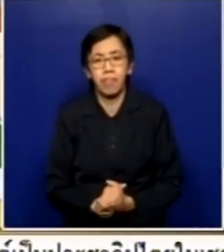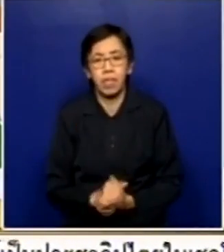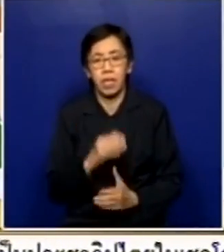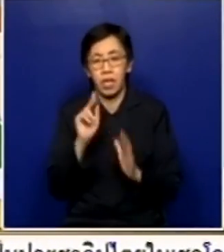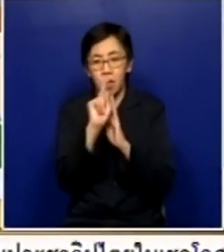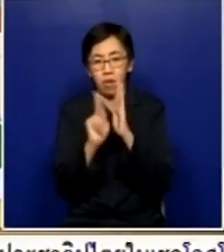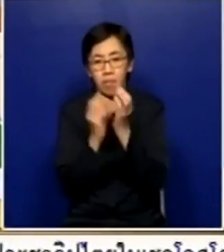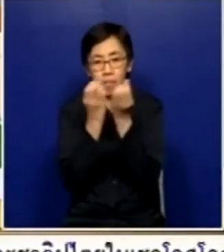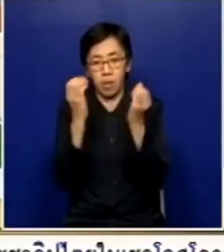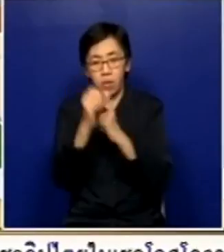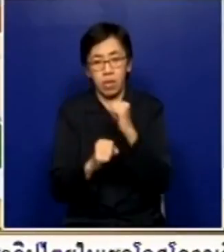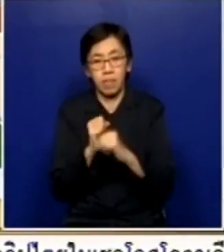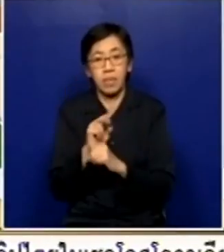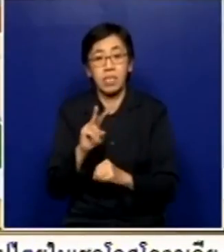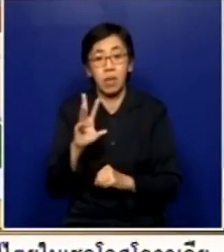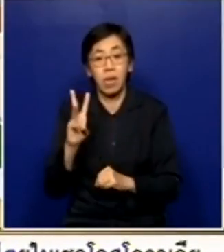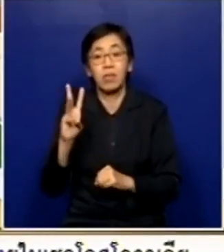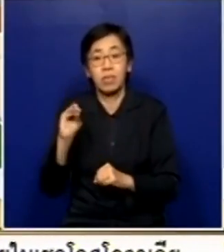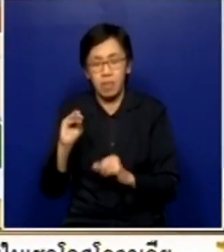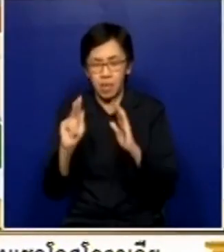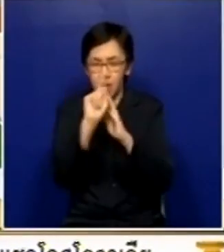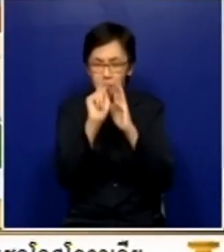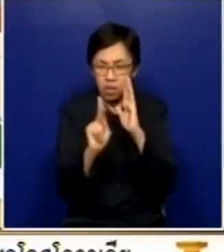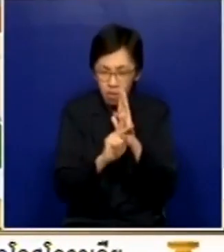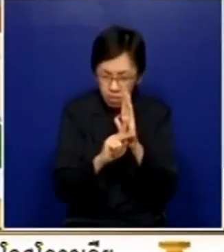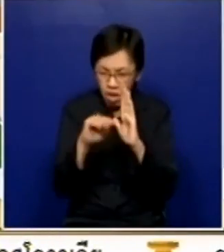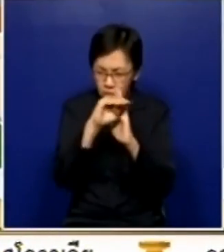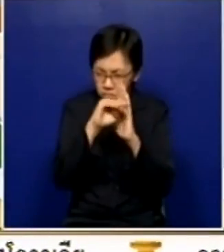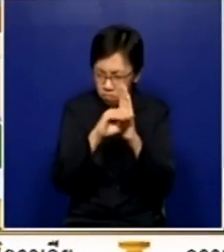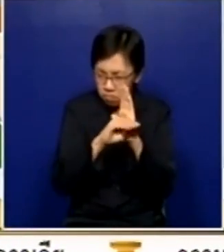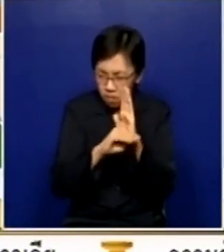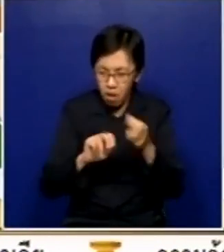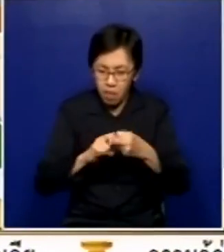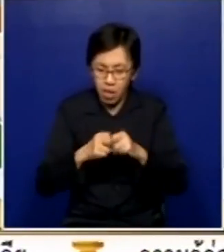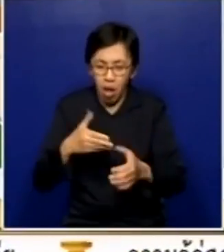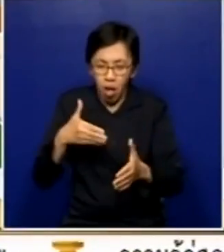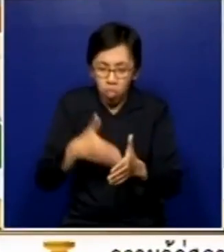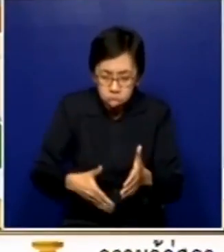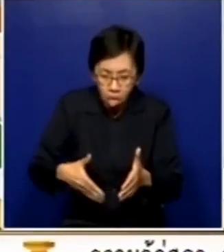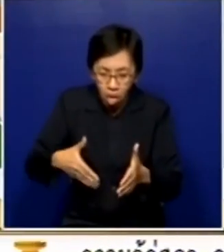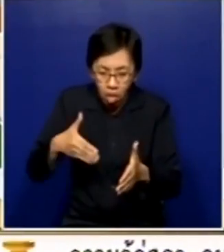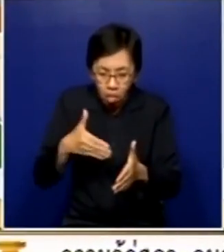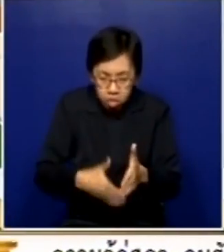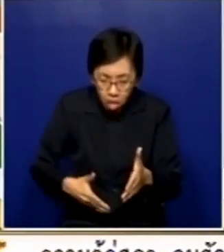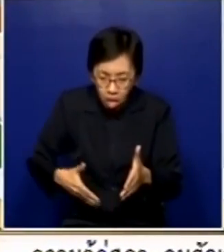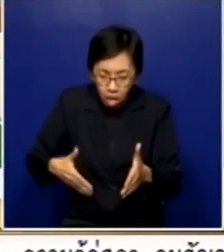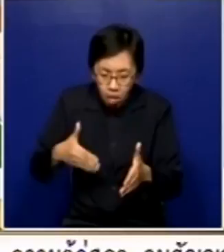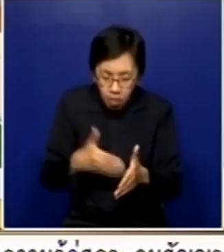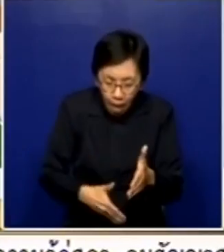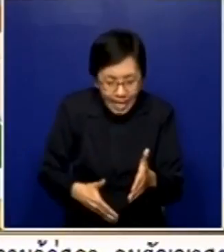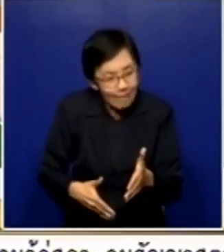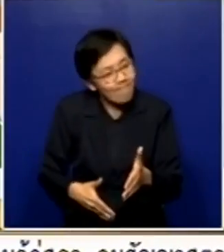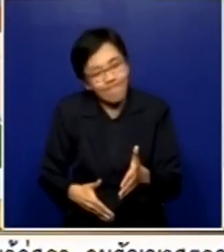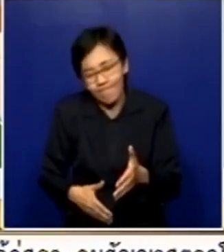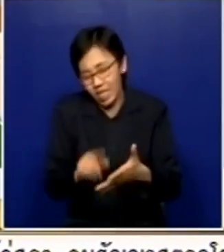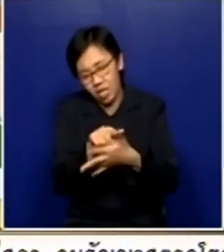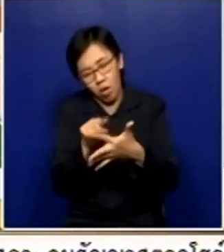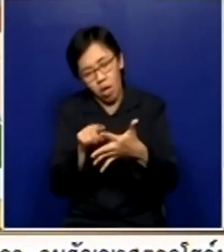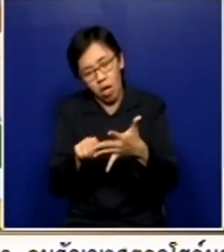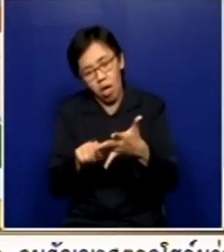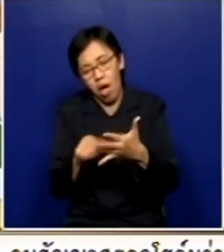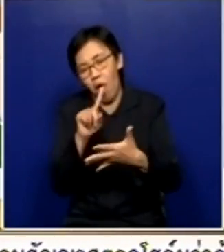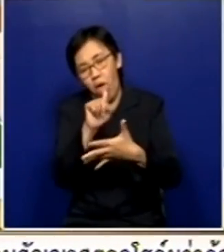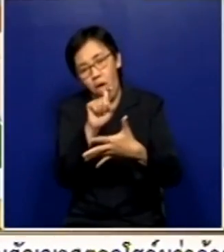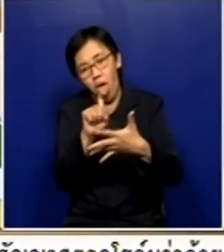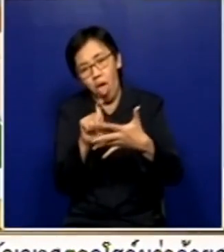มีกลไกมีกติกาต่างๆที่เขียนมาเป็นอุปสรรคขัดขวางให้ความฝันเหล่านี้ไม่สามารถเป็นจริงได้เราจึงต้อง